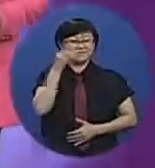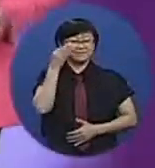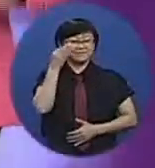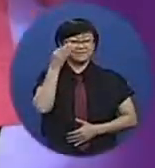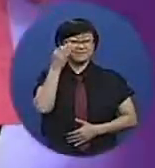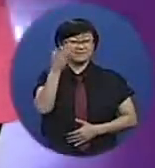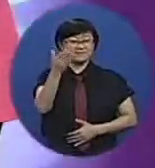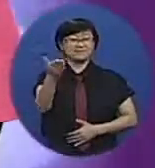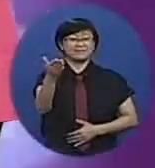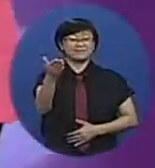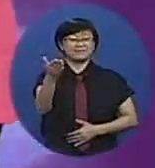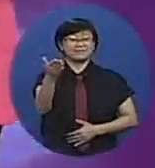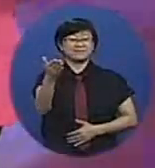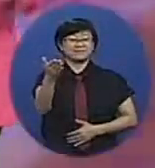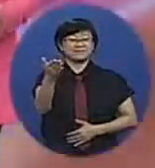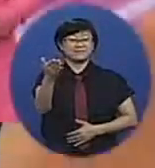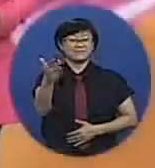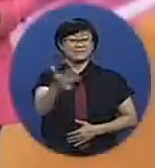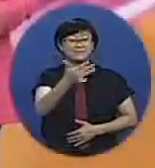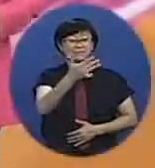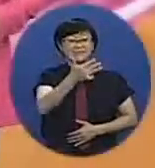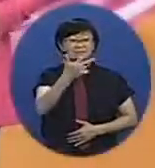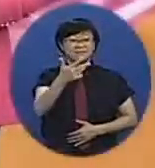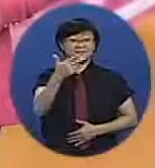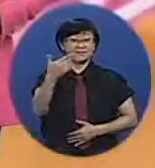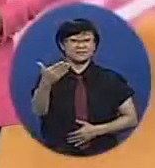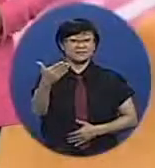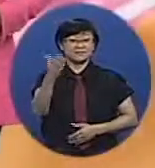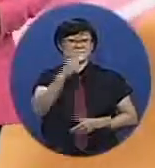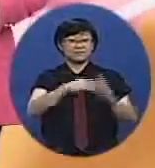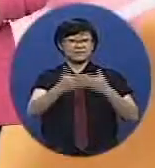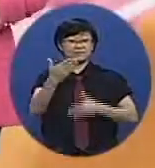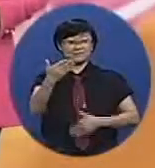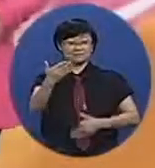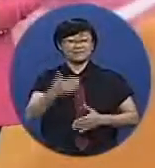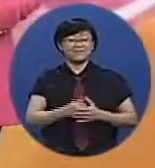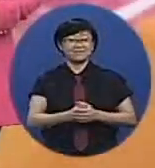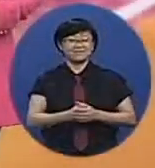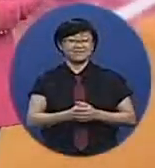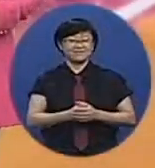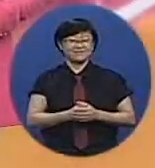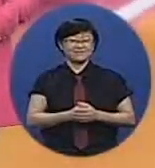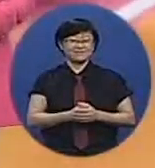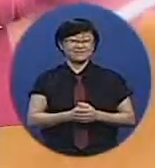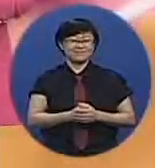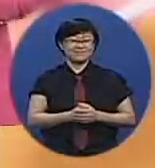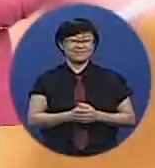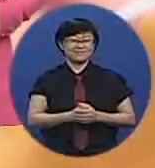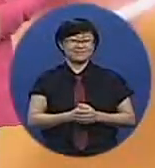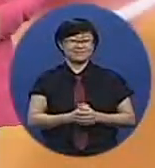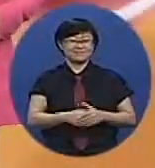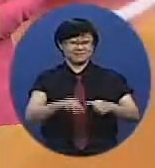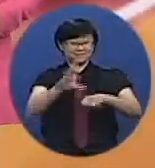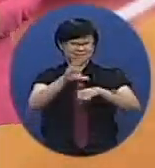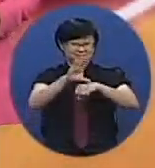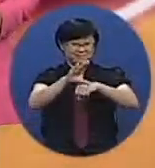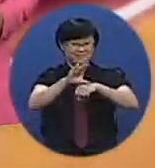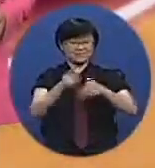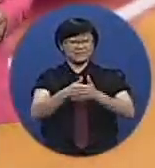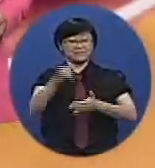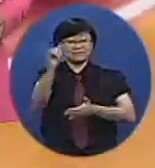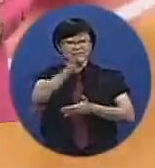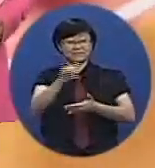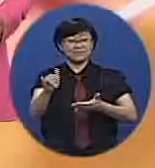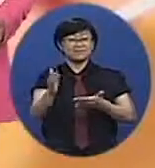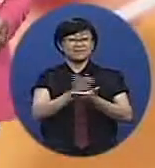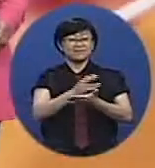점수 주세요. 8점 7점 9점 보너스 9점입니다. 네, 생방송